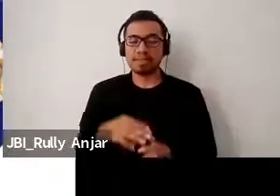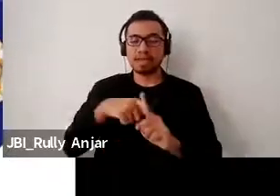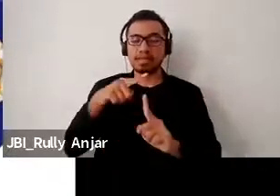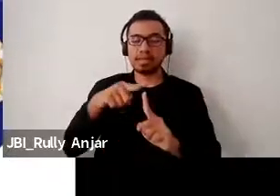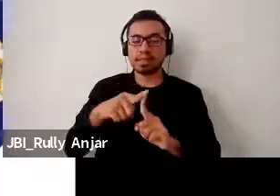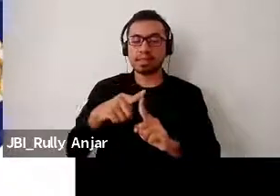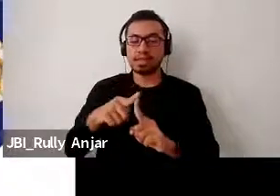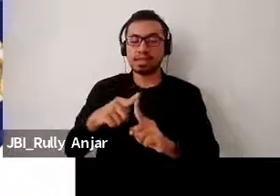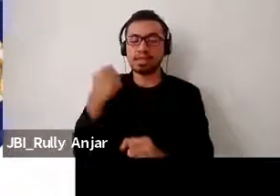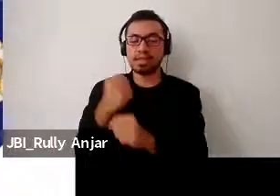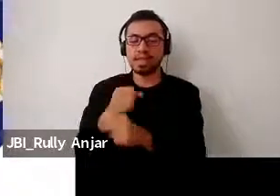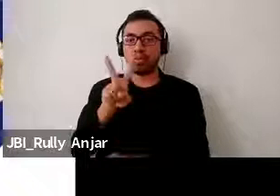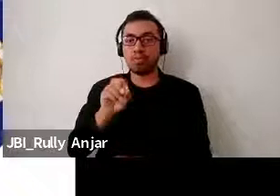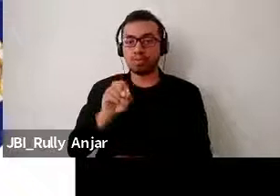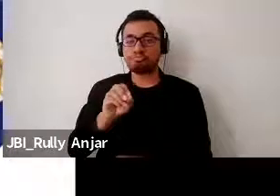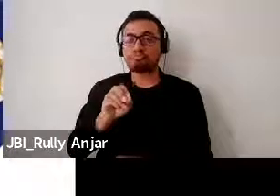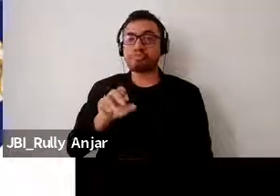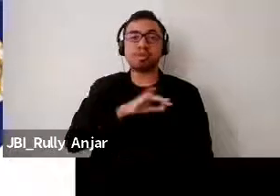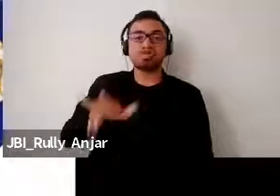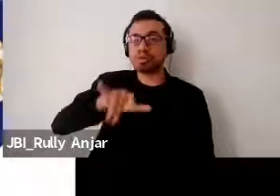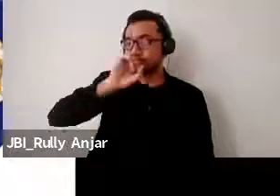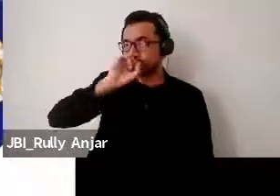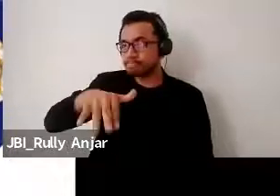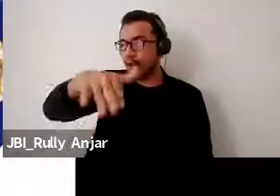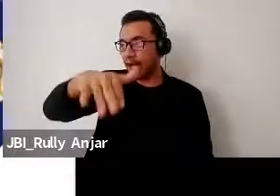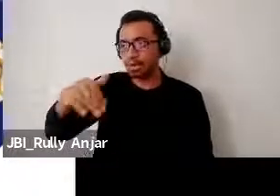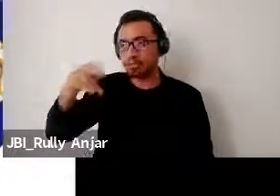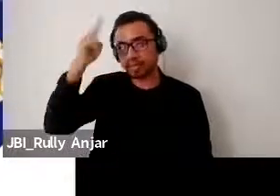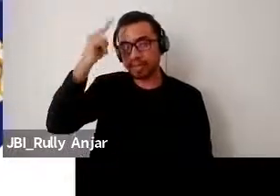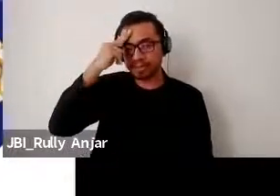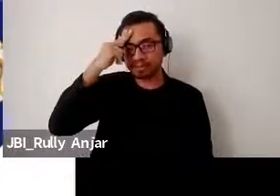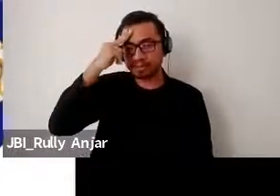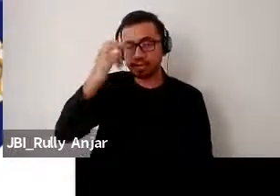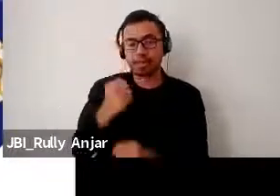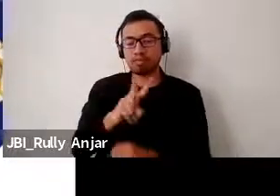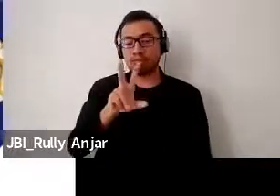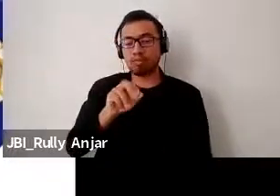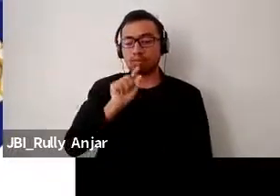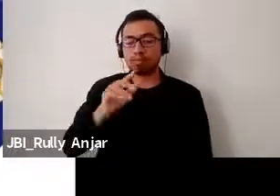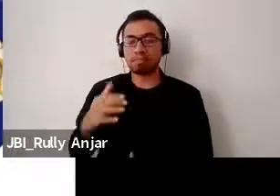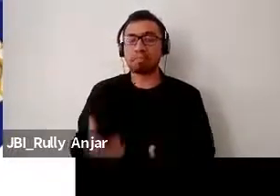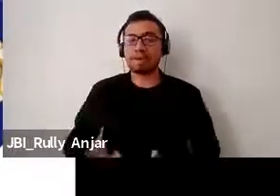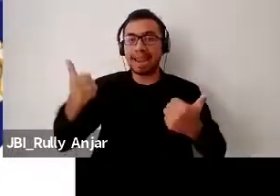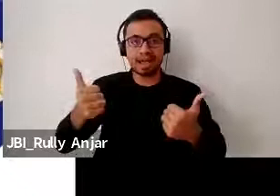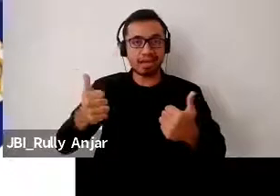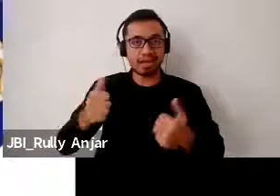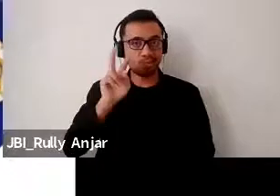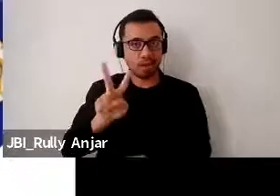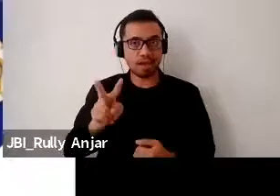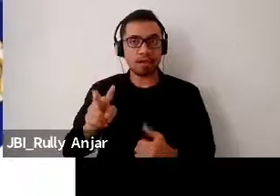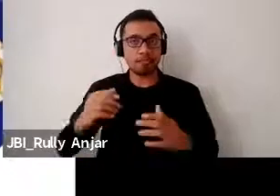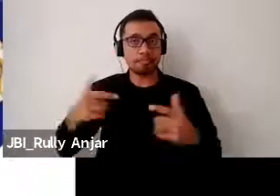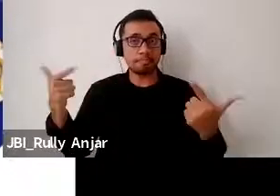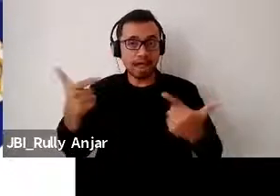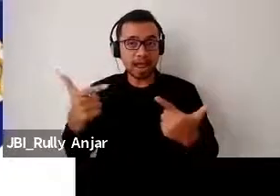Jokowi mengajak pemimpin negara G20 untuk memenangkan dua peperangan, yaitu perang melawan COVID-19 dan